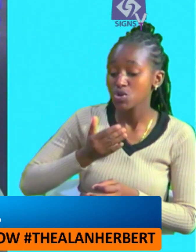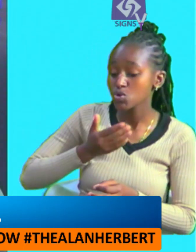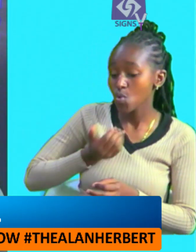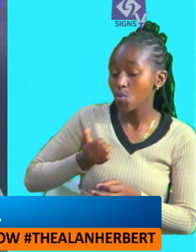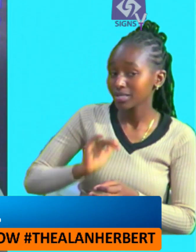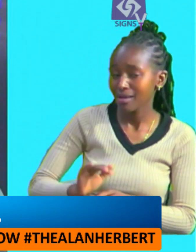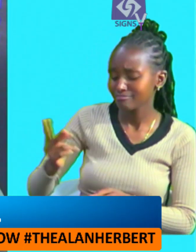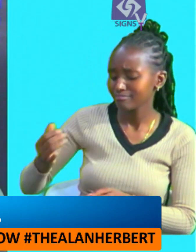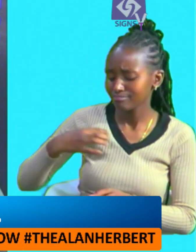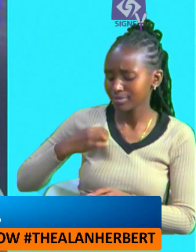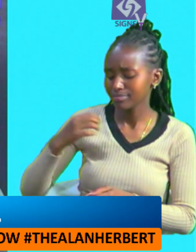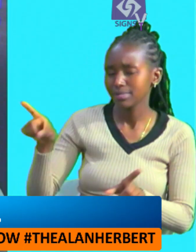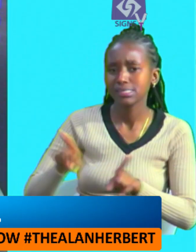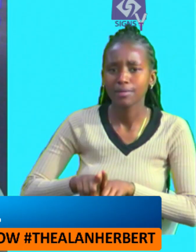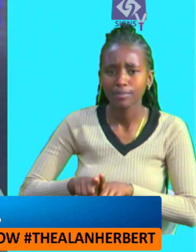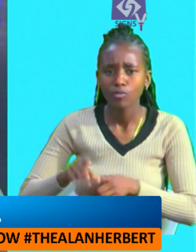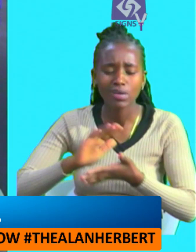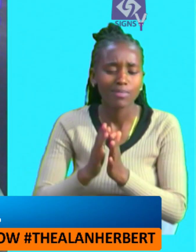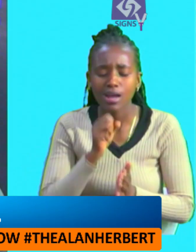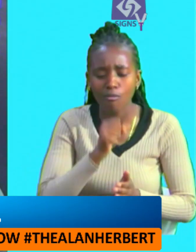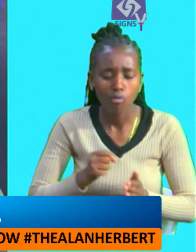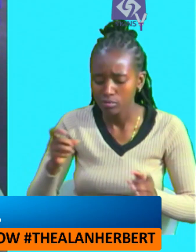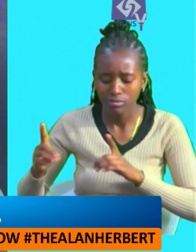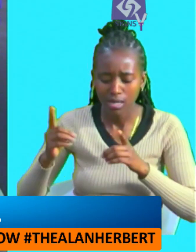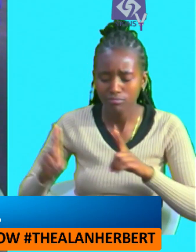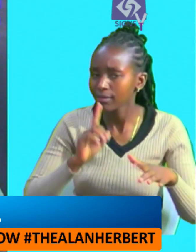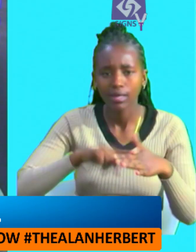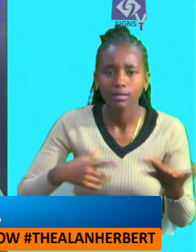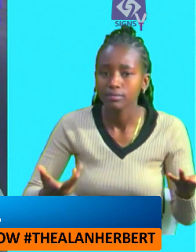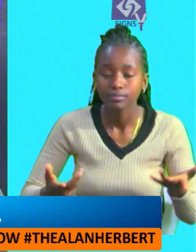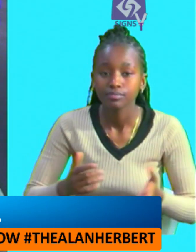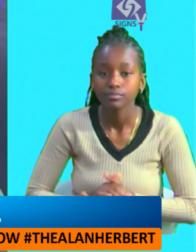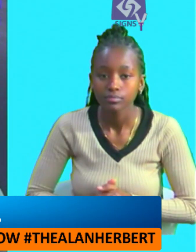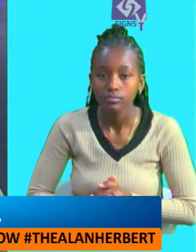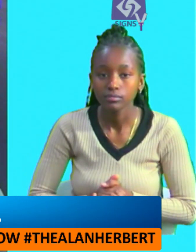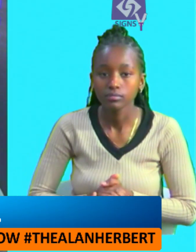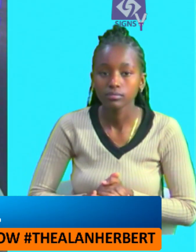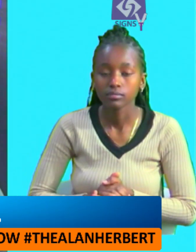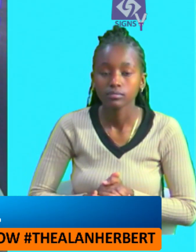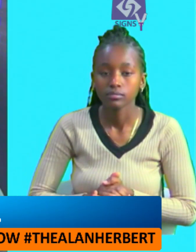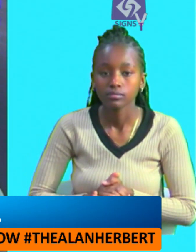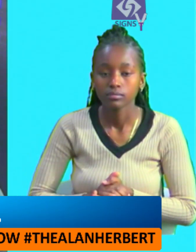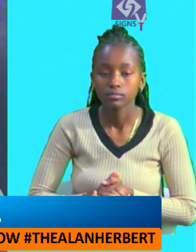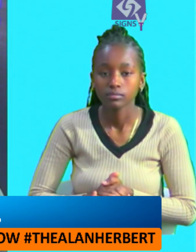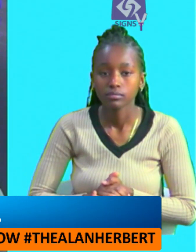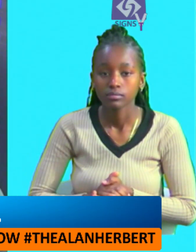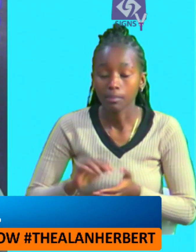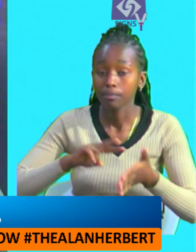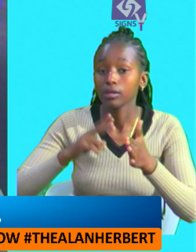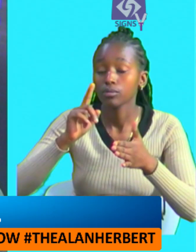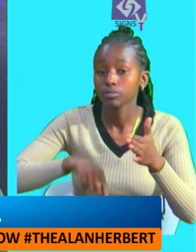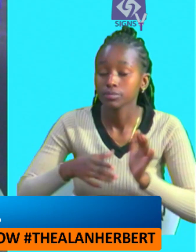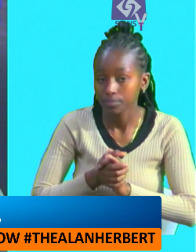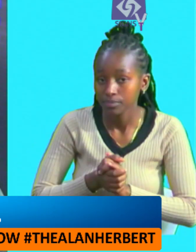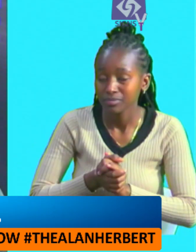ni mchezo, hii ni jokes. Mnadu. Haya ananiambia na wewe sasa kuna vitu zingine zenye nitaona ukifanya na mimi kwa like